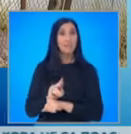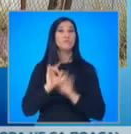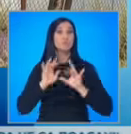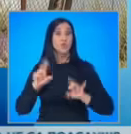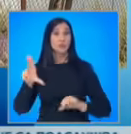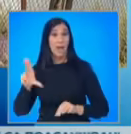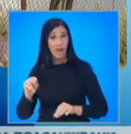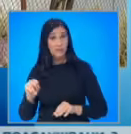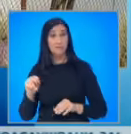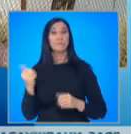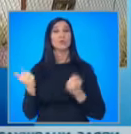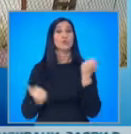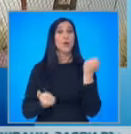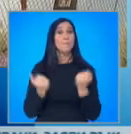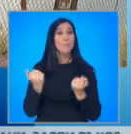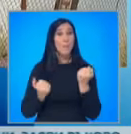че